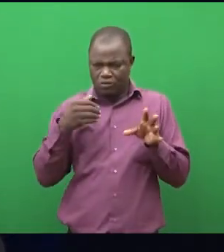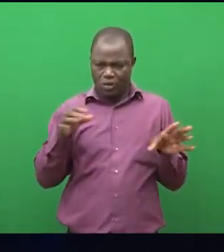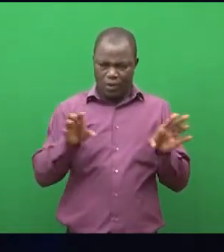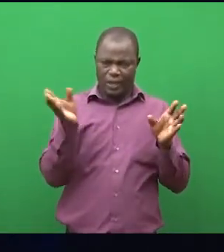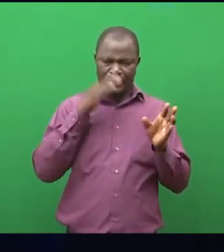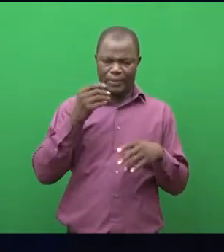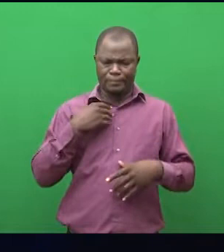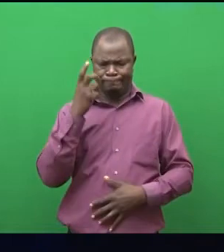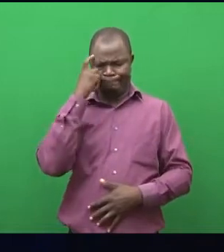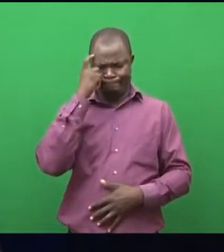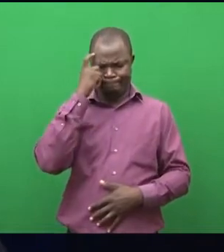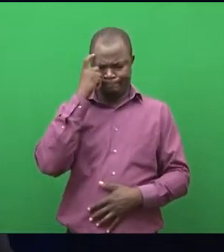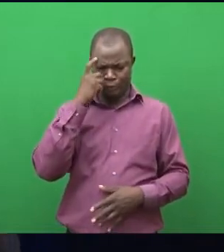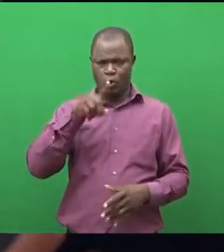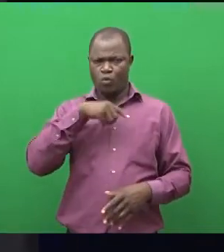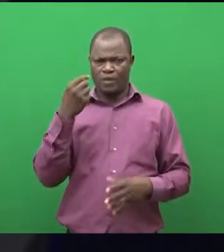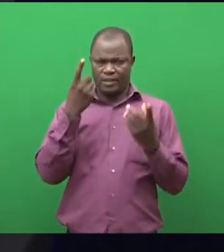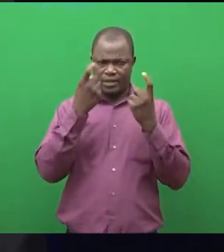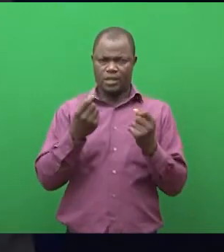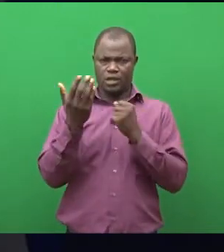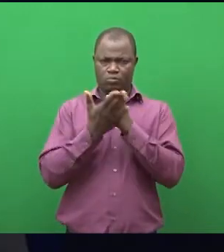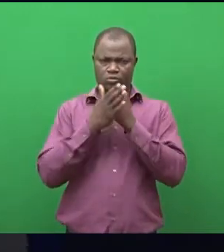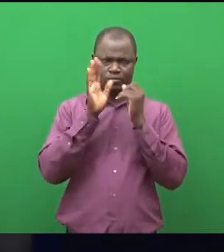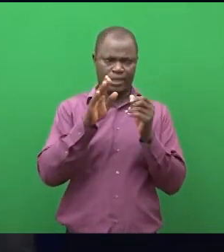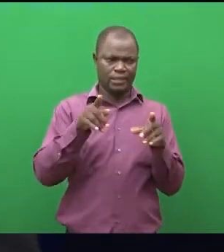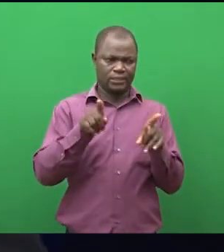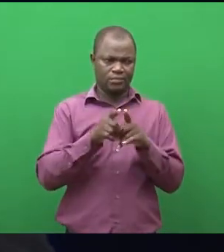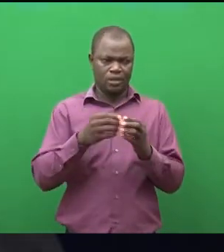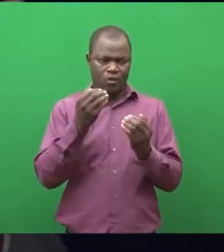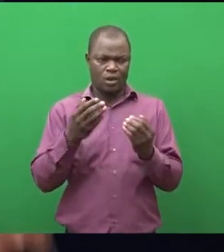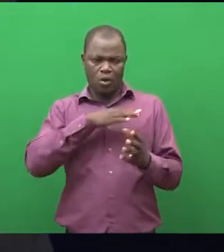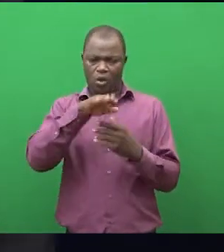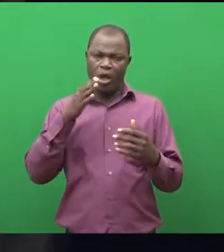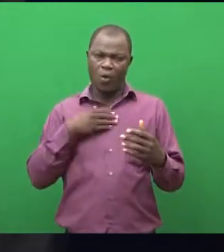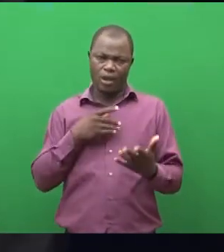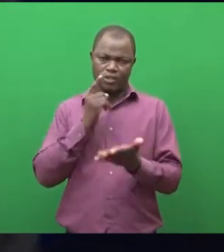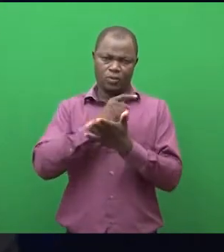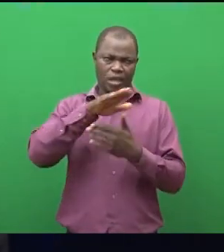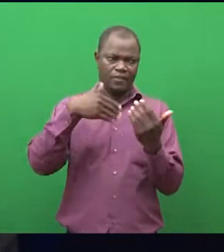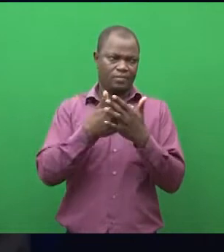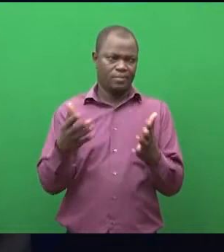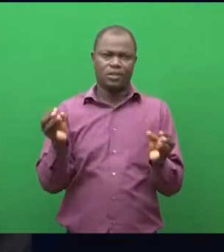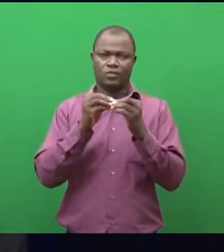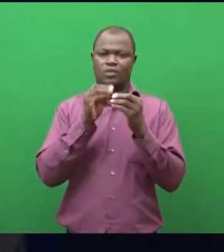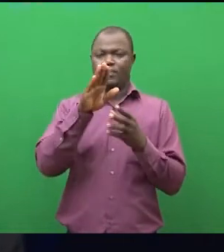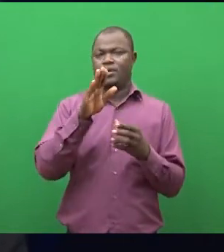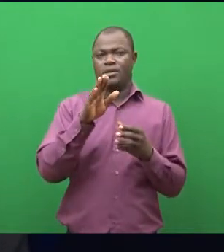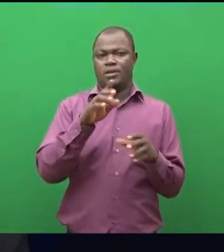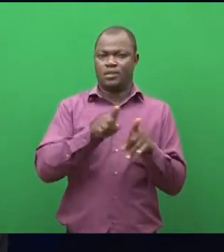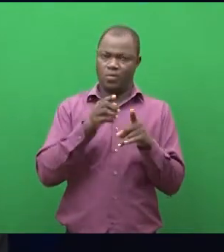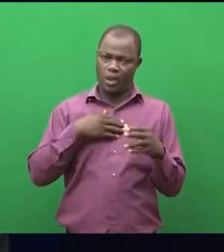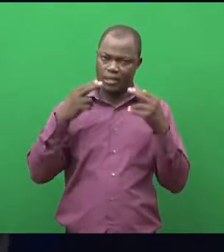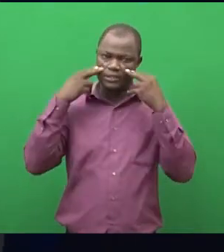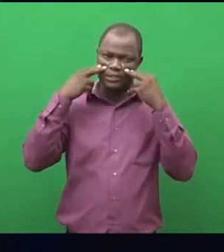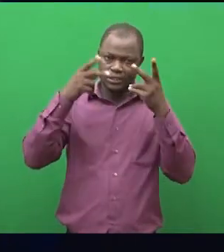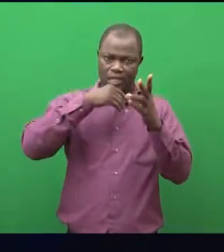kuti kana adzimai vaigara kumba vana umbovaita inzi pachirungu anzi kuva spoiler. Umboendawo navo unoona zviri muno